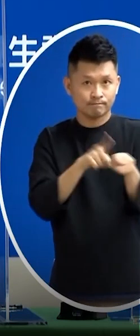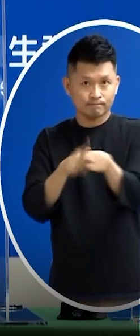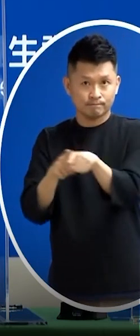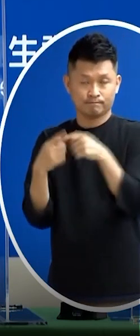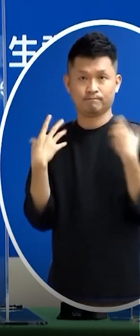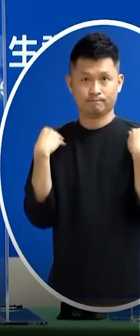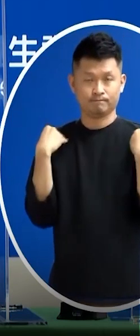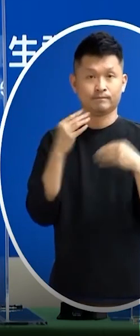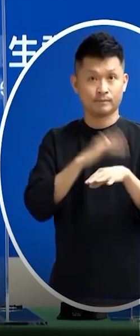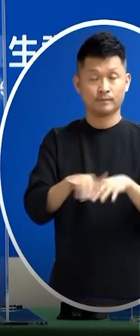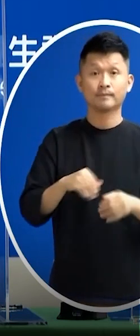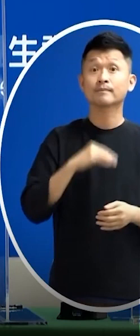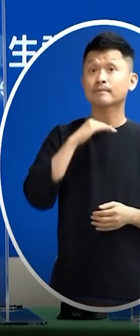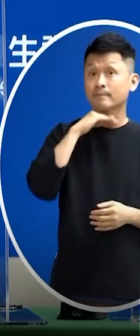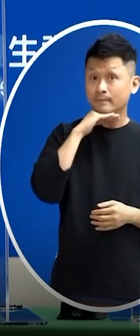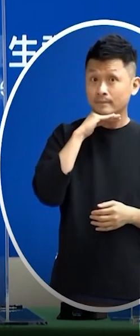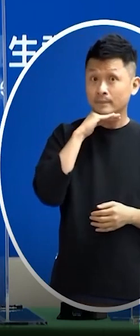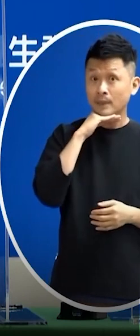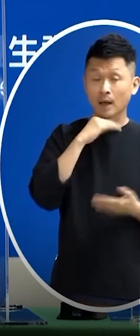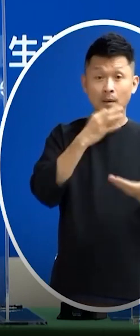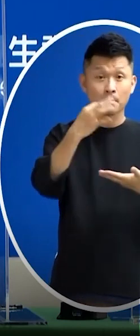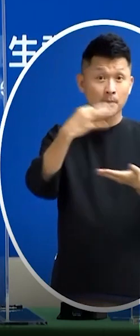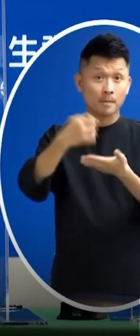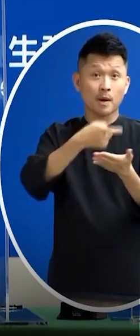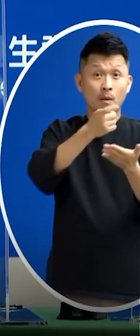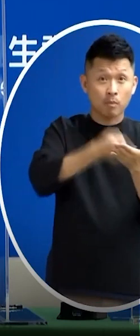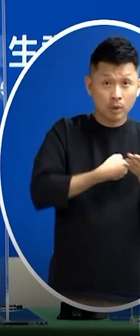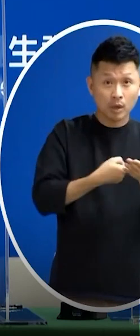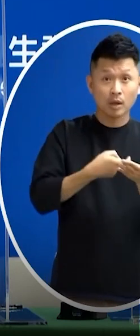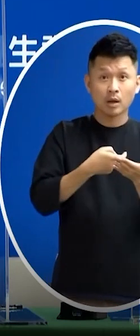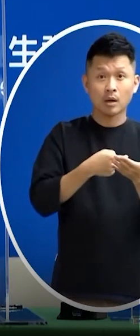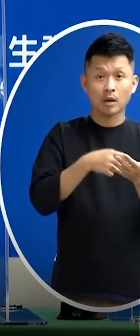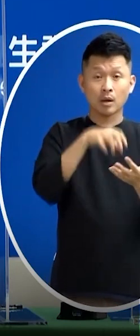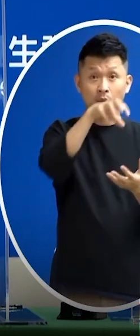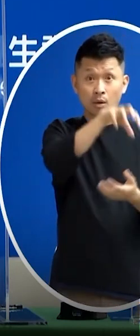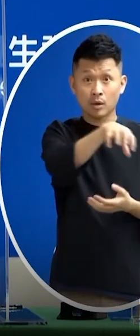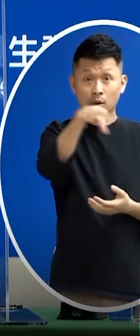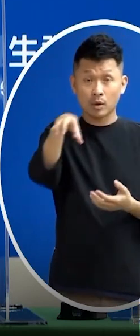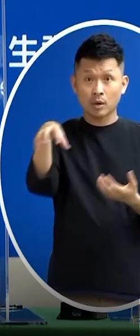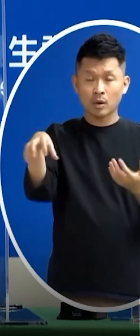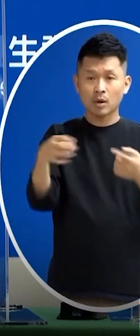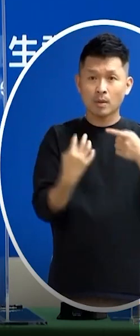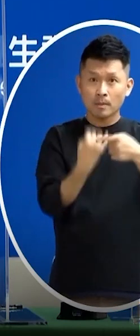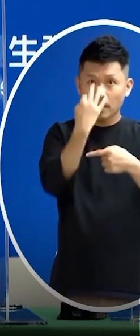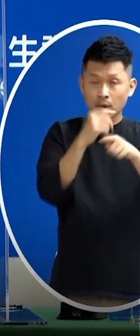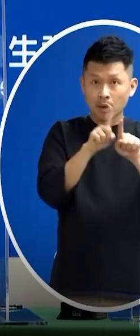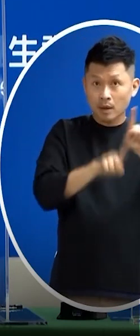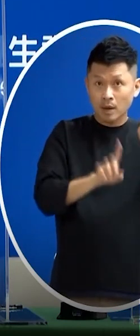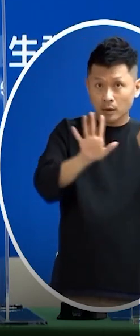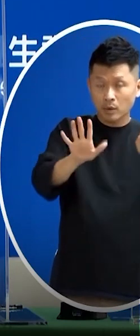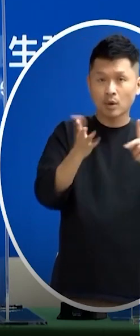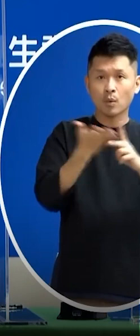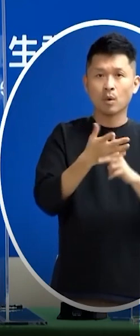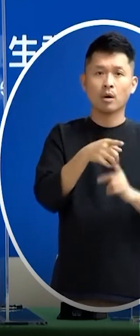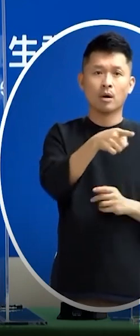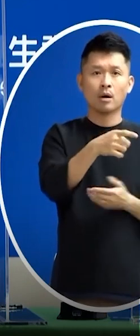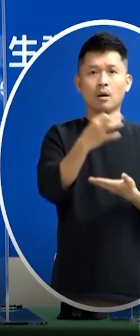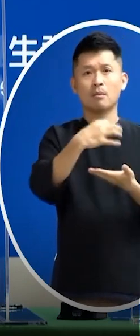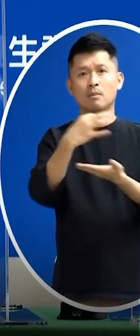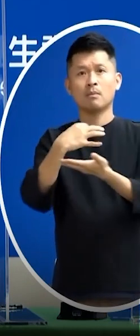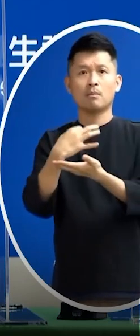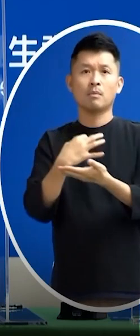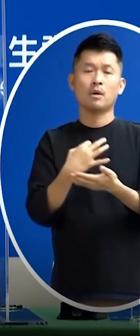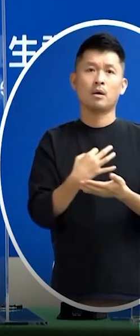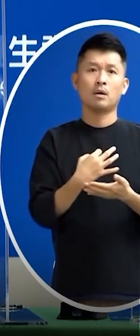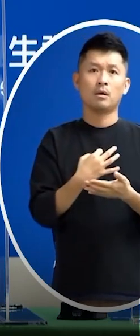续做，直到它的那个售完的一个比例有一个程度的差异，或者有一些卖没有，就是